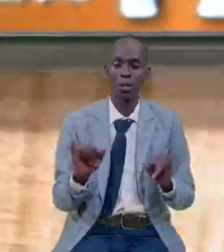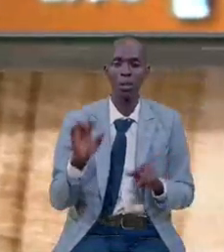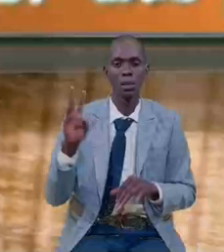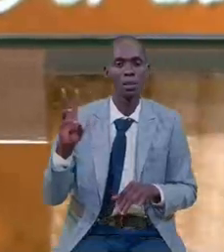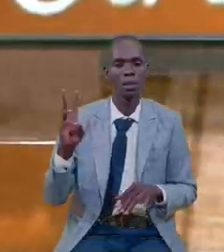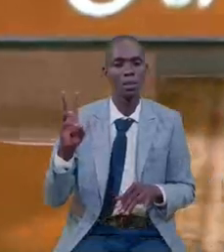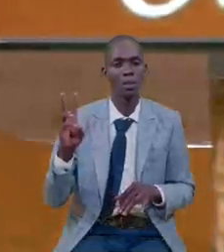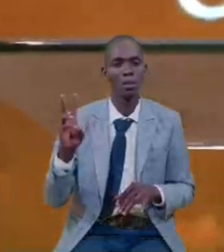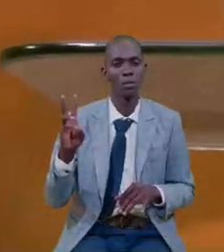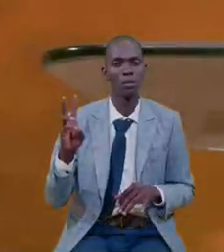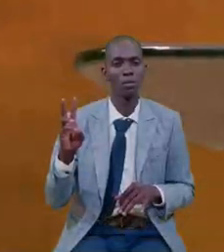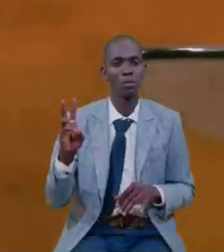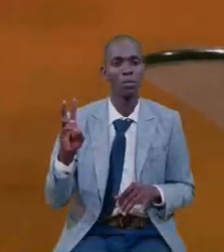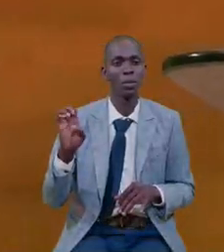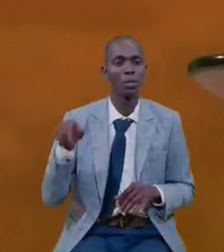6,